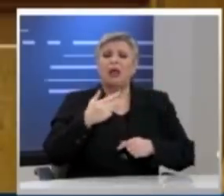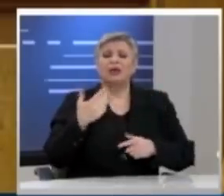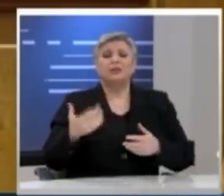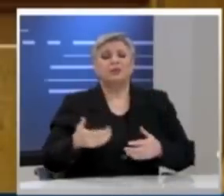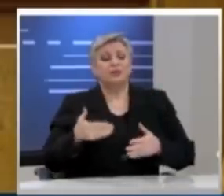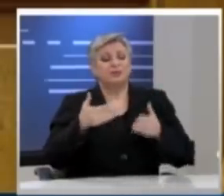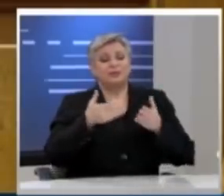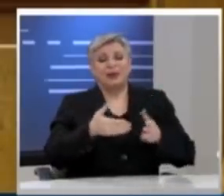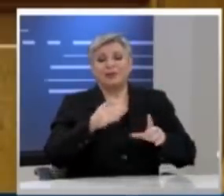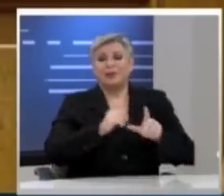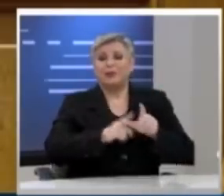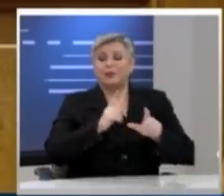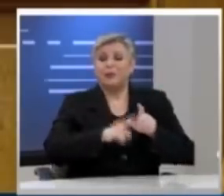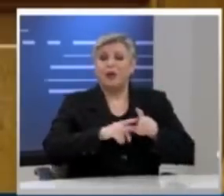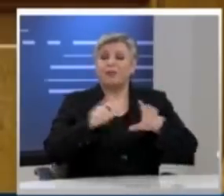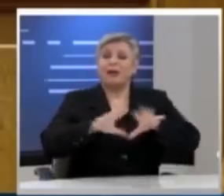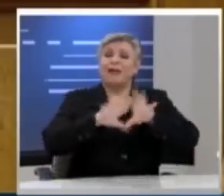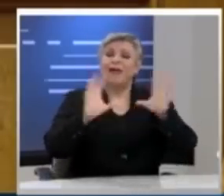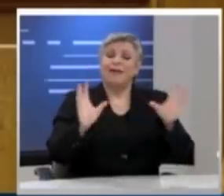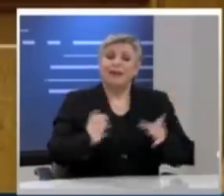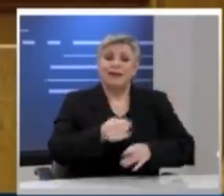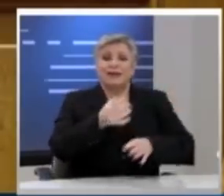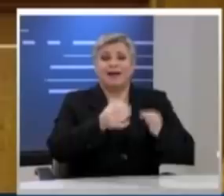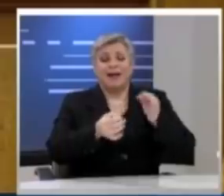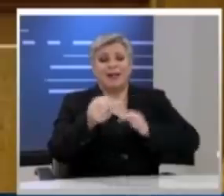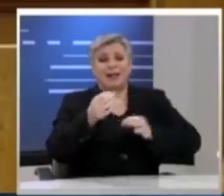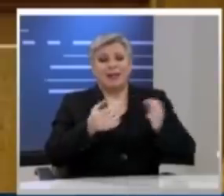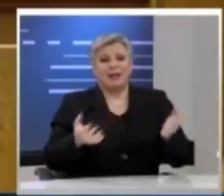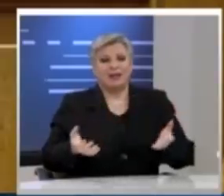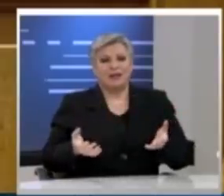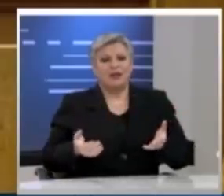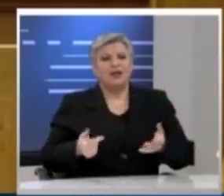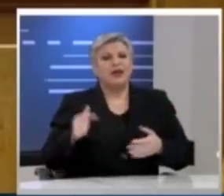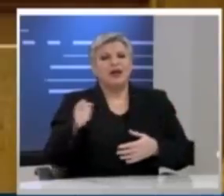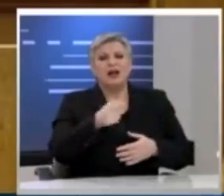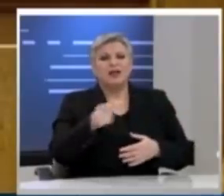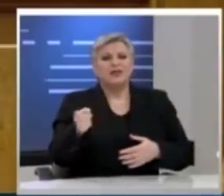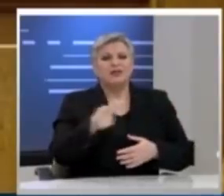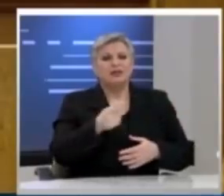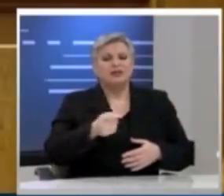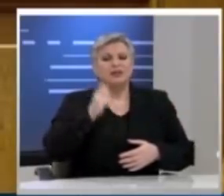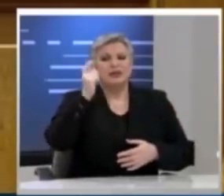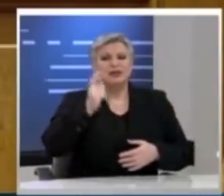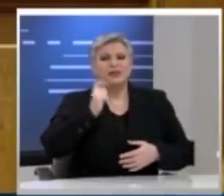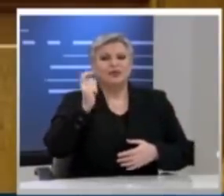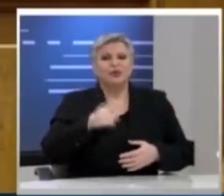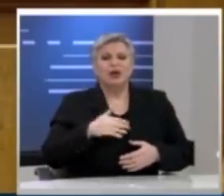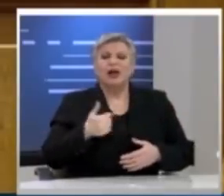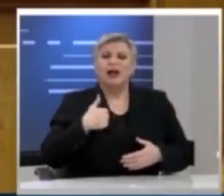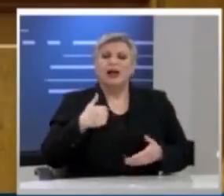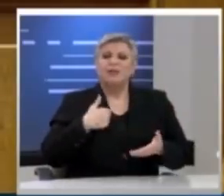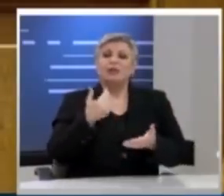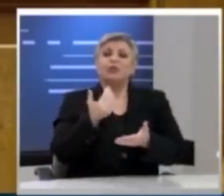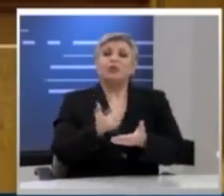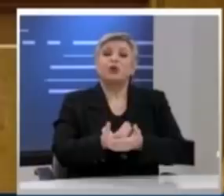γενικά και λοιπά και αναρωτιούνται έστω ειλικρινά για το τι προτείνει το κκε